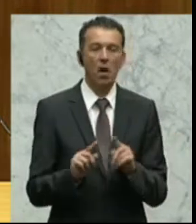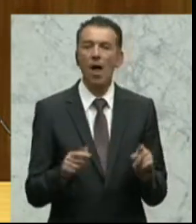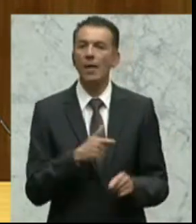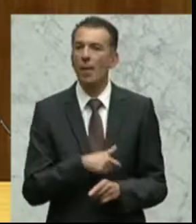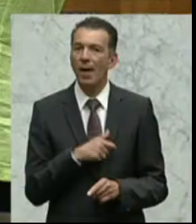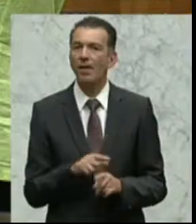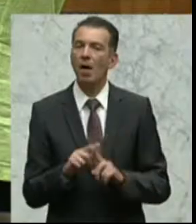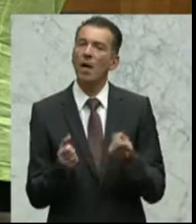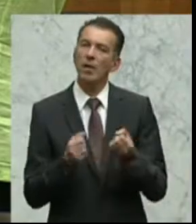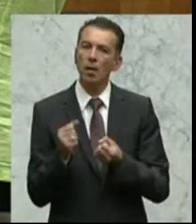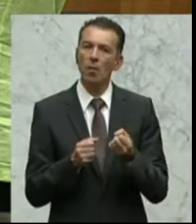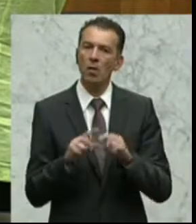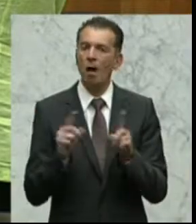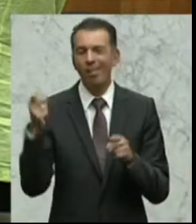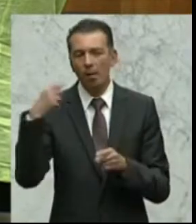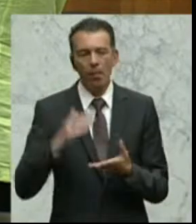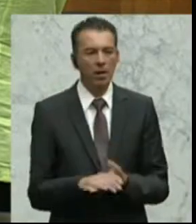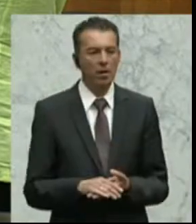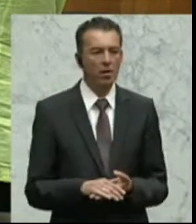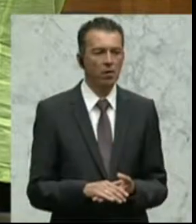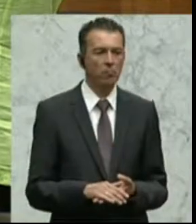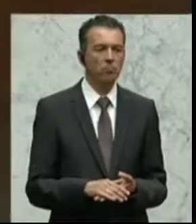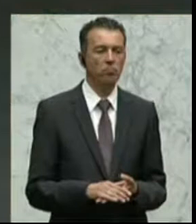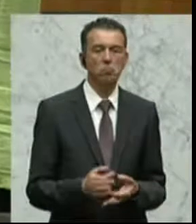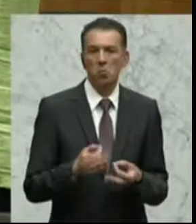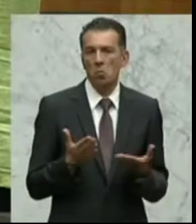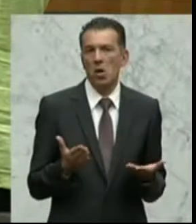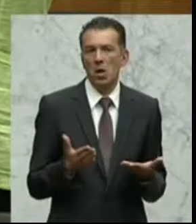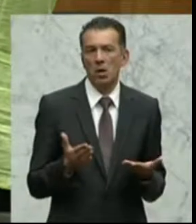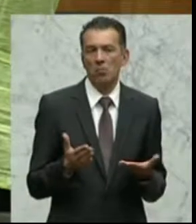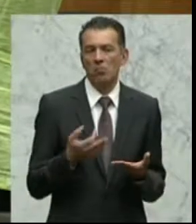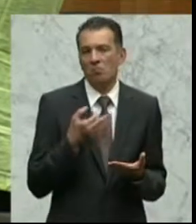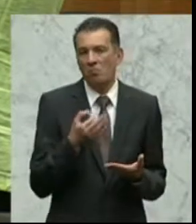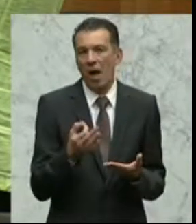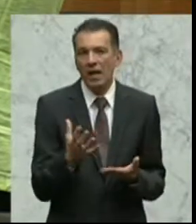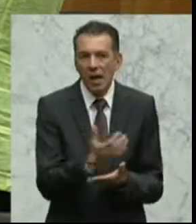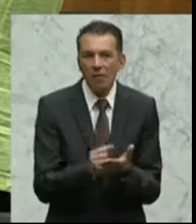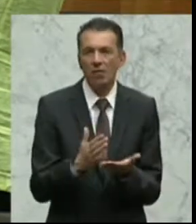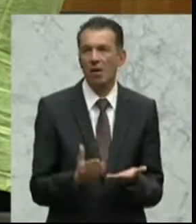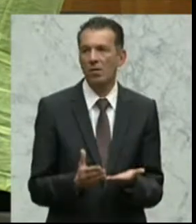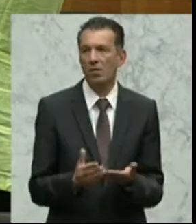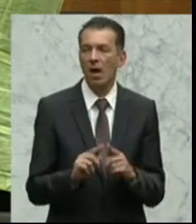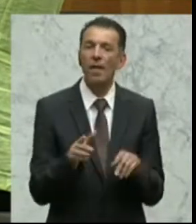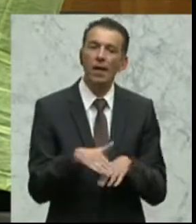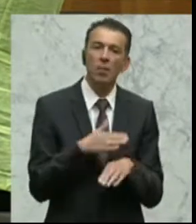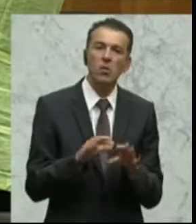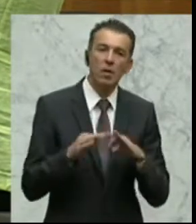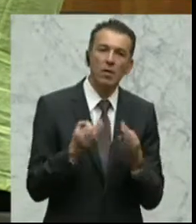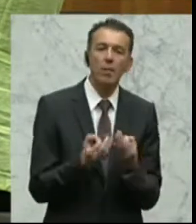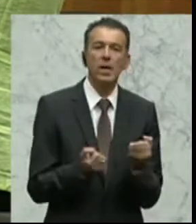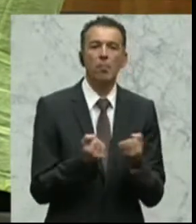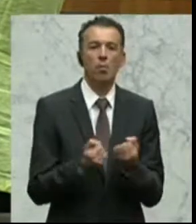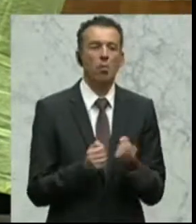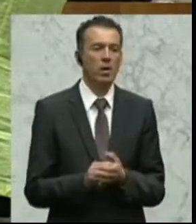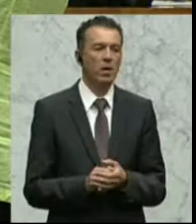Politiker hier anders. Aber das würde ich einfach, das ist eine Effizienzfrage. Anderes Beispiel ist Familienpolitik. Wir sind, was die monetären,